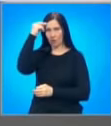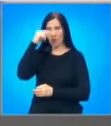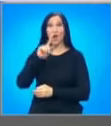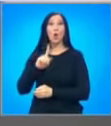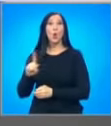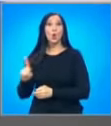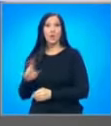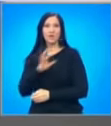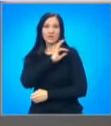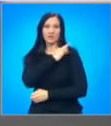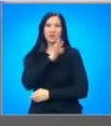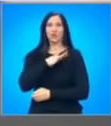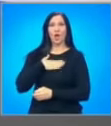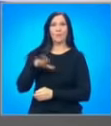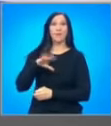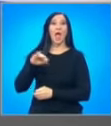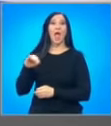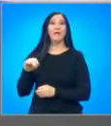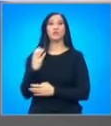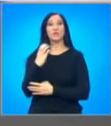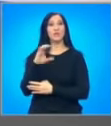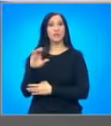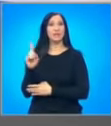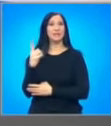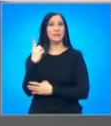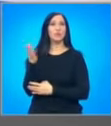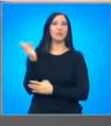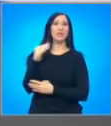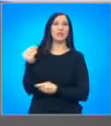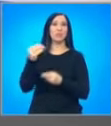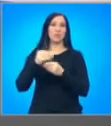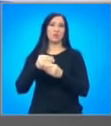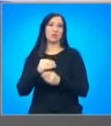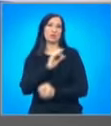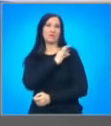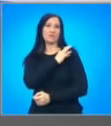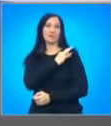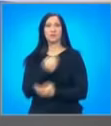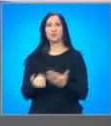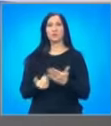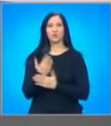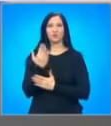Кои вакцинирани ще имат евросертификат само след бустерна доза? Започваме.